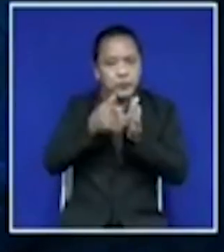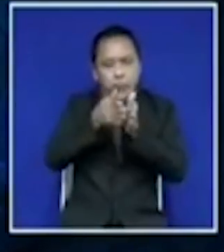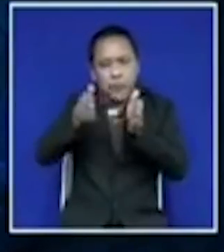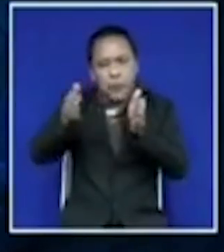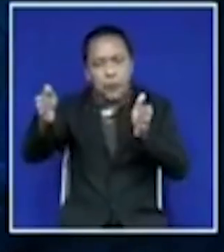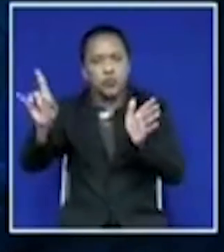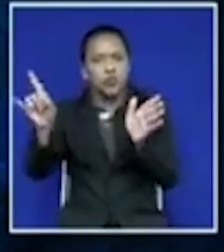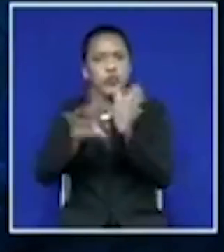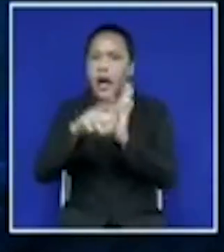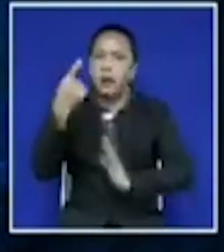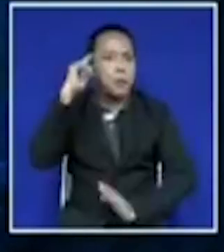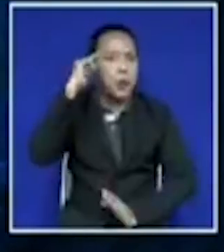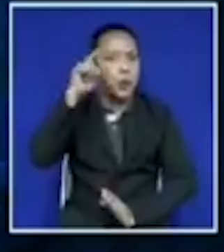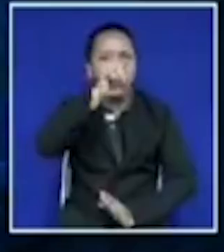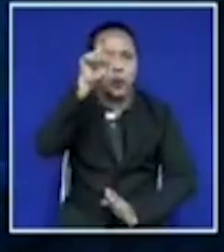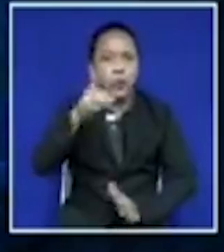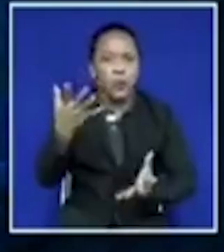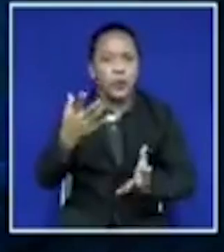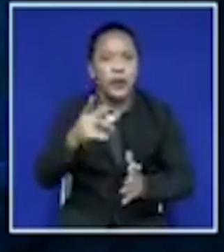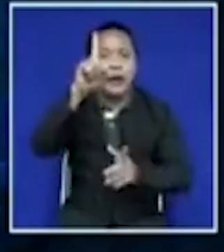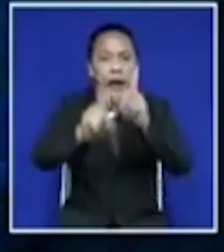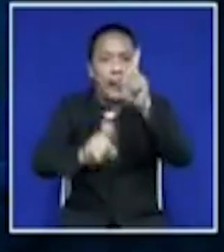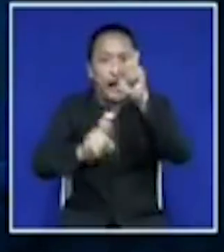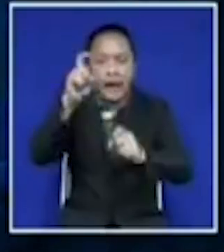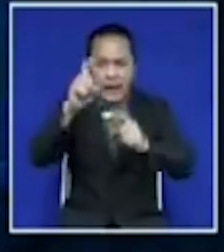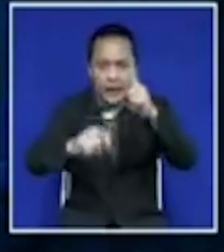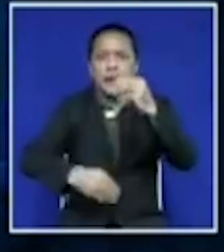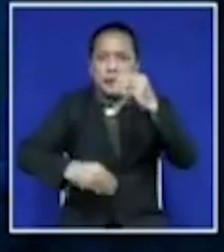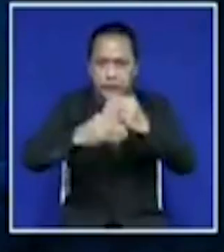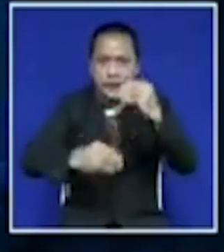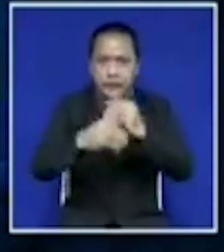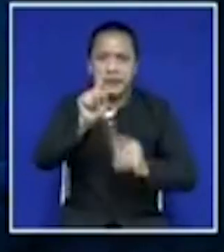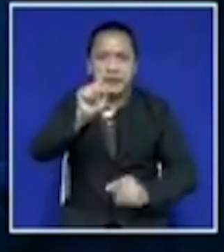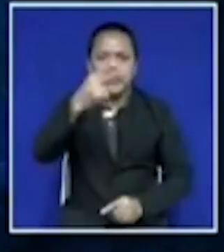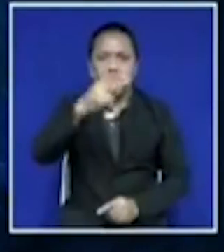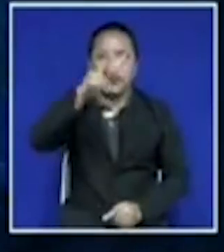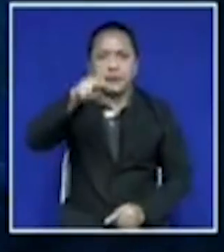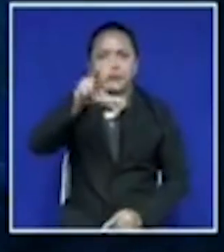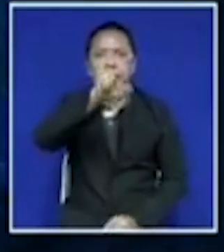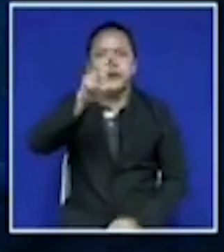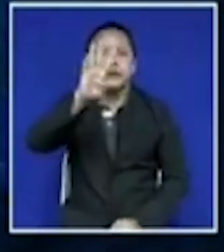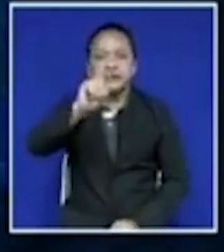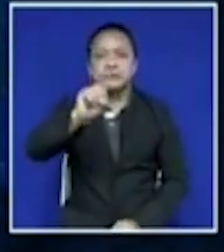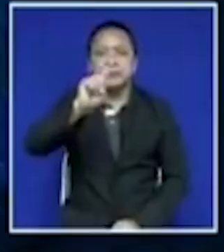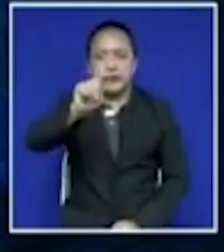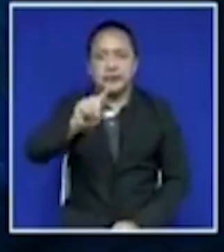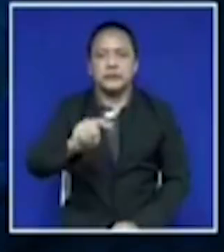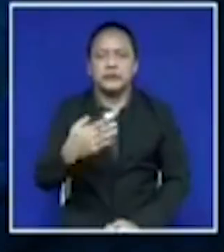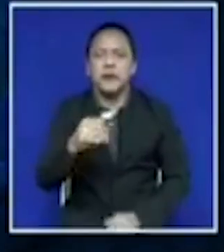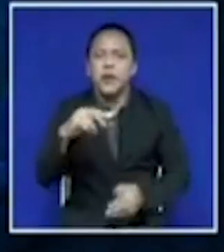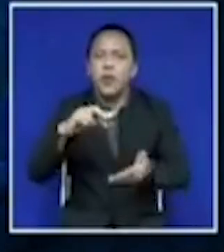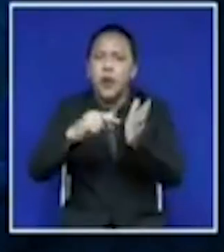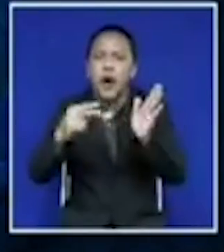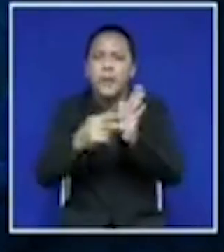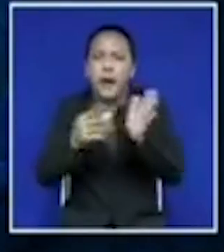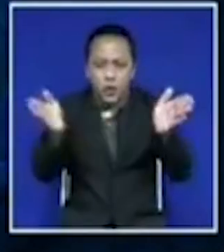อไหร่ยังไม่รู้นะครับเสียชีวิตไปแล้วเพิ่มเติมขึ้นมา 12,341 รายนะครับเท่ากับว่ารวม